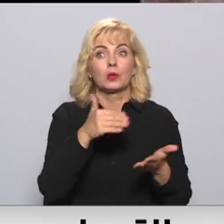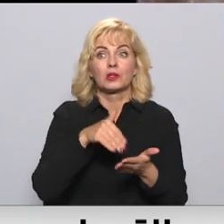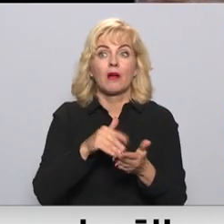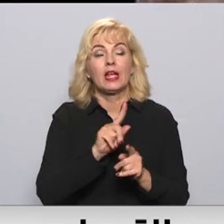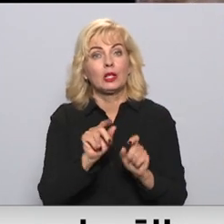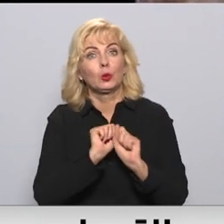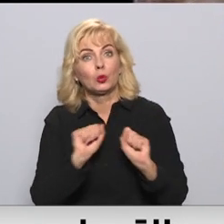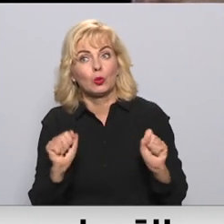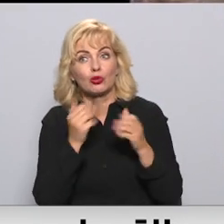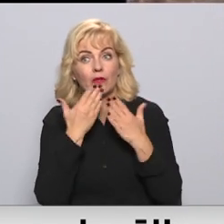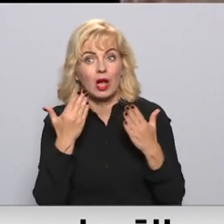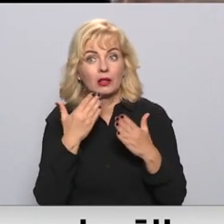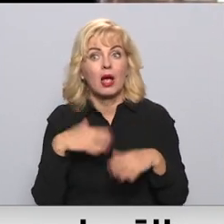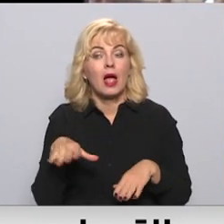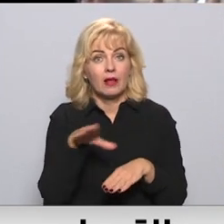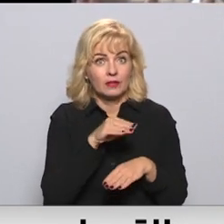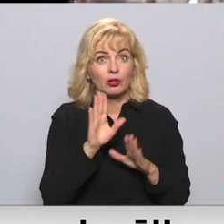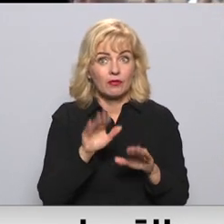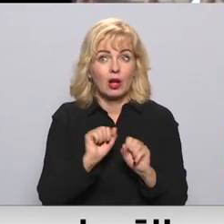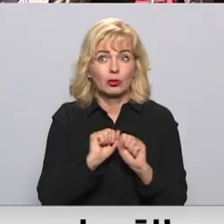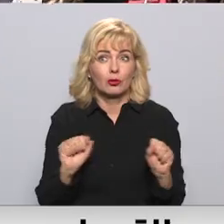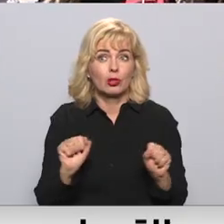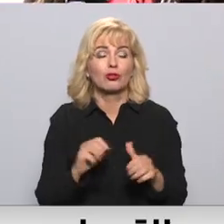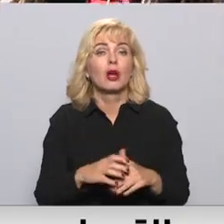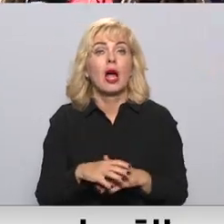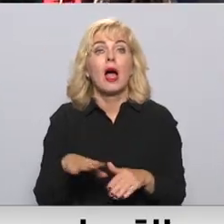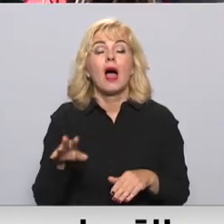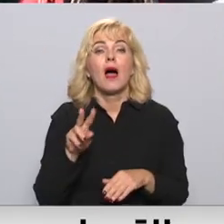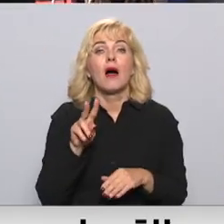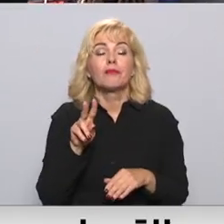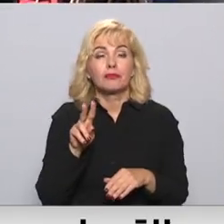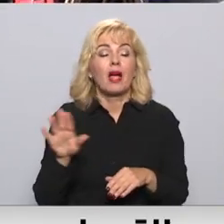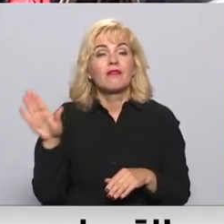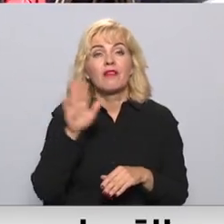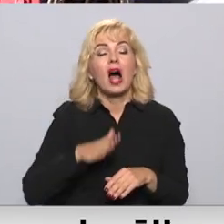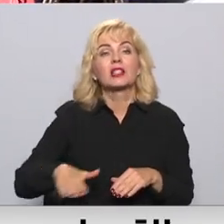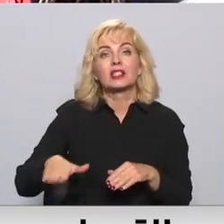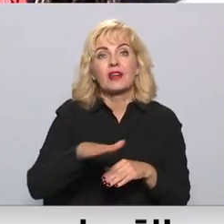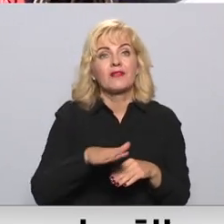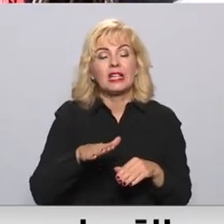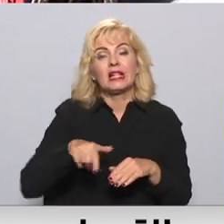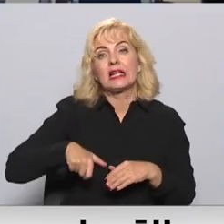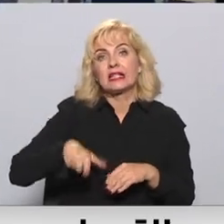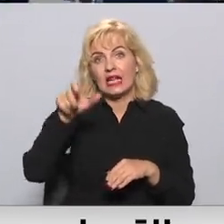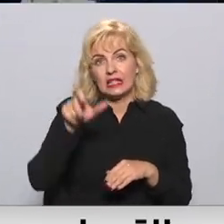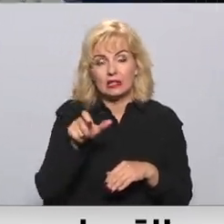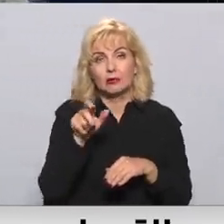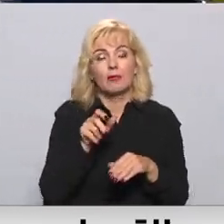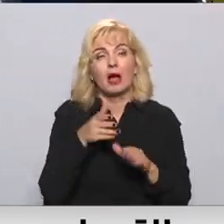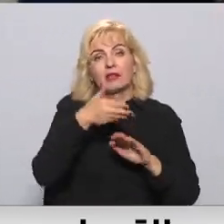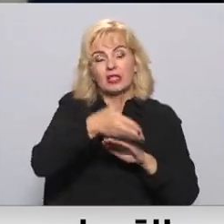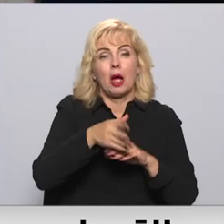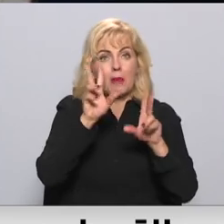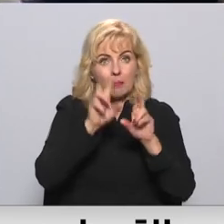vai... Vai visur var iet droši? Drusku uzgadas. Valsts vides dienesta inspektori ir ieradušies pārbaudē, kādā